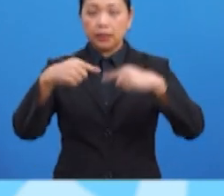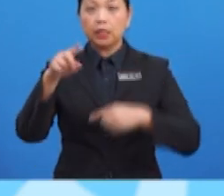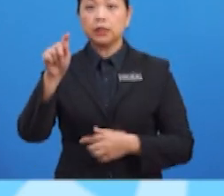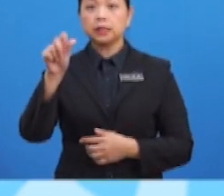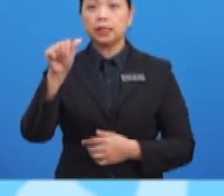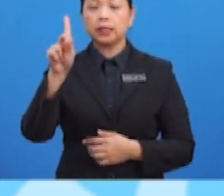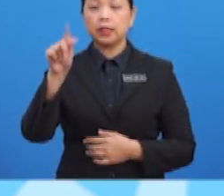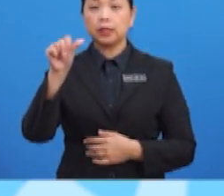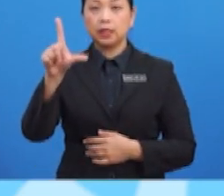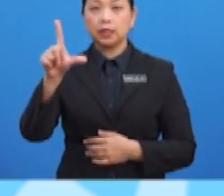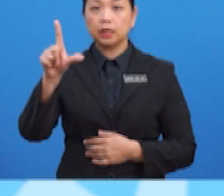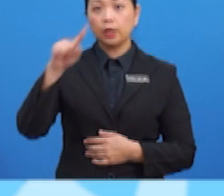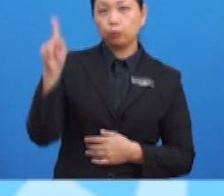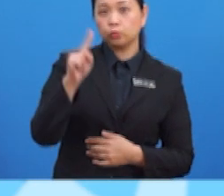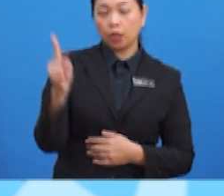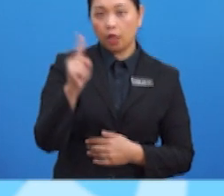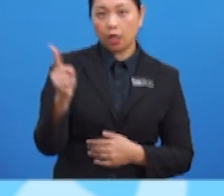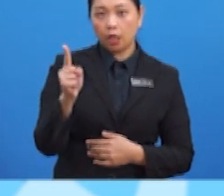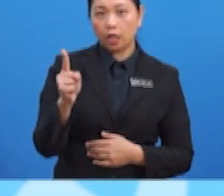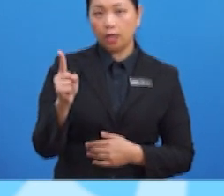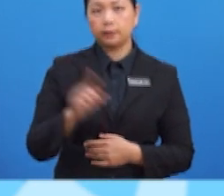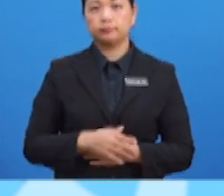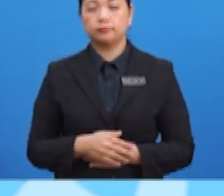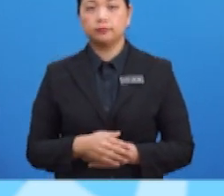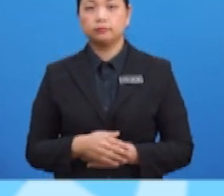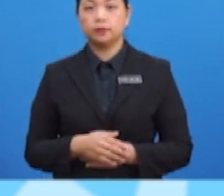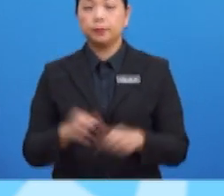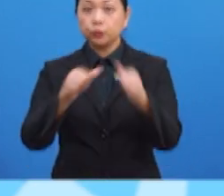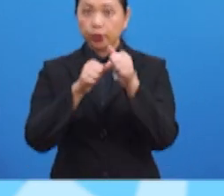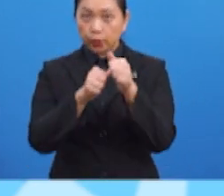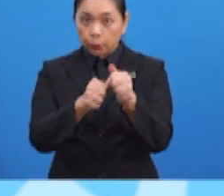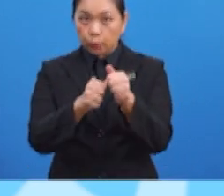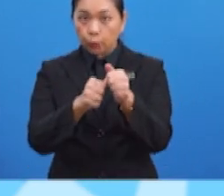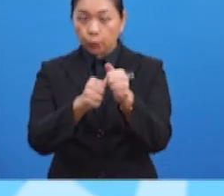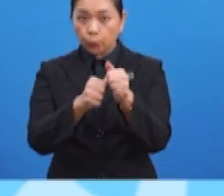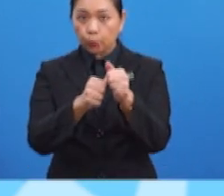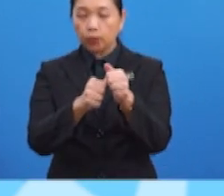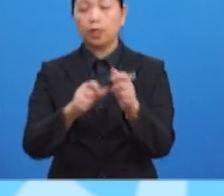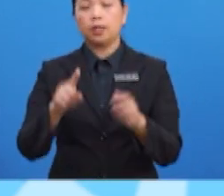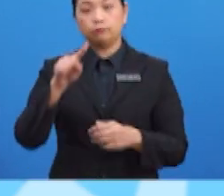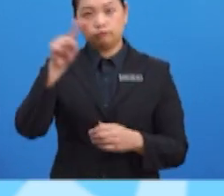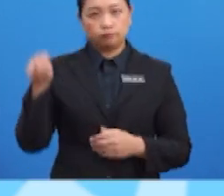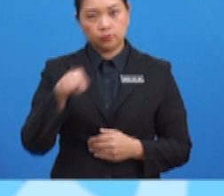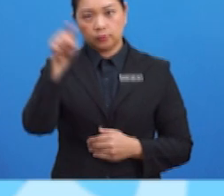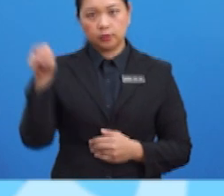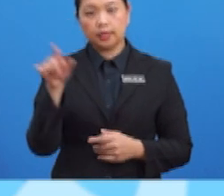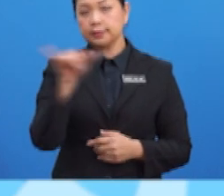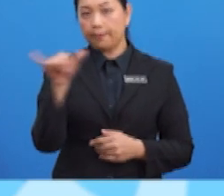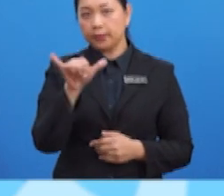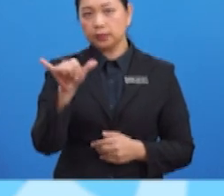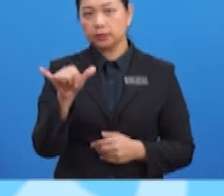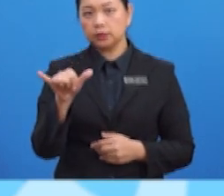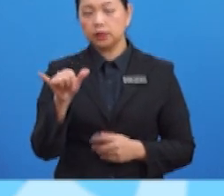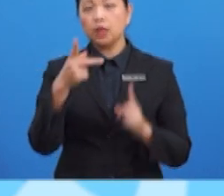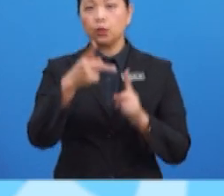berputar, maka takal dipacu berputar mengikut arah putaran yang sama kecuali